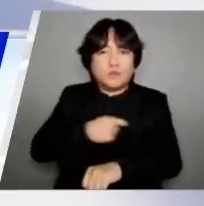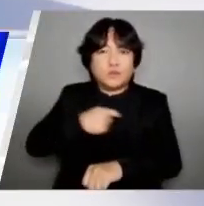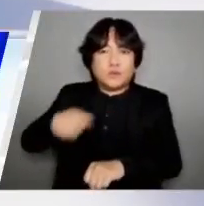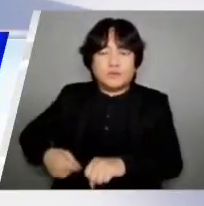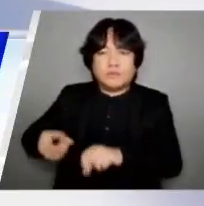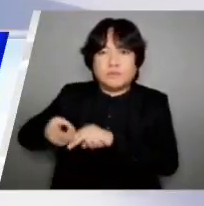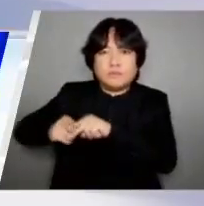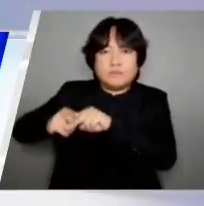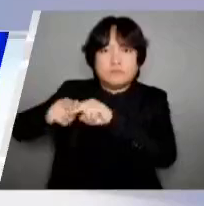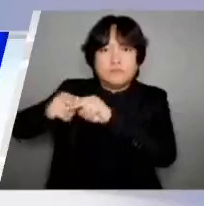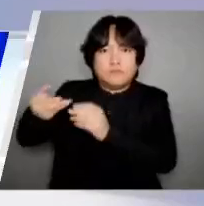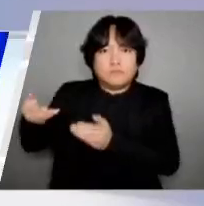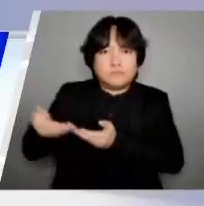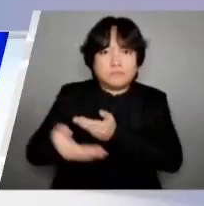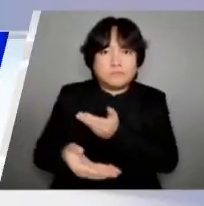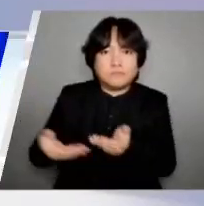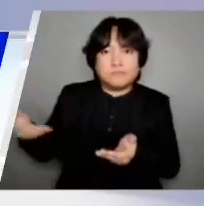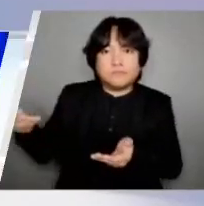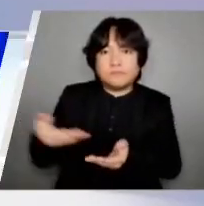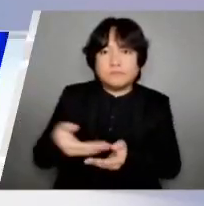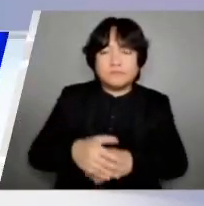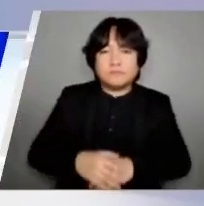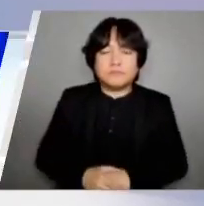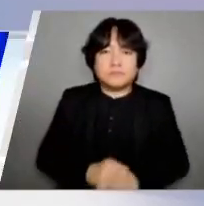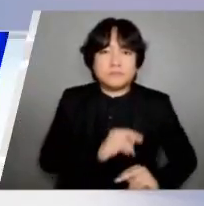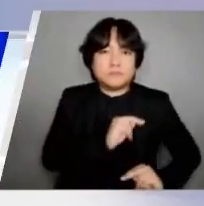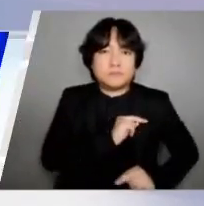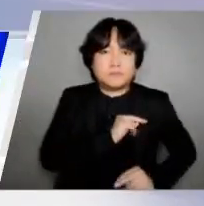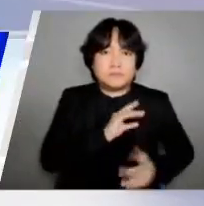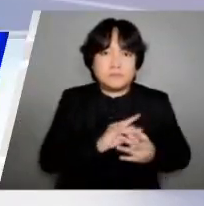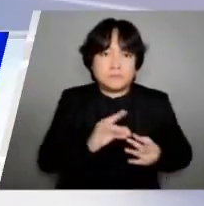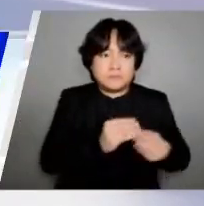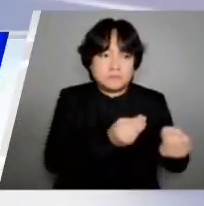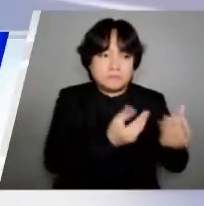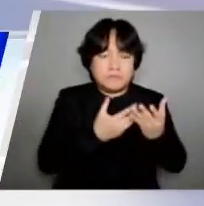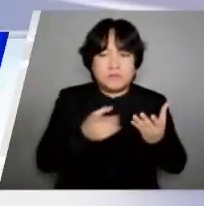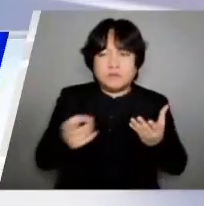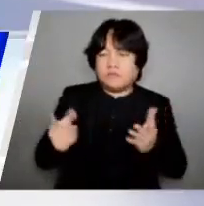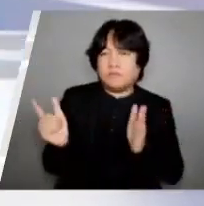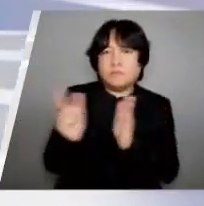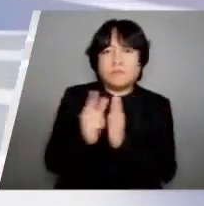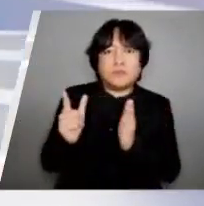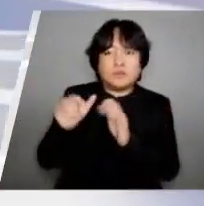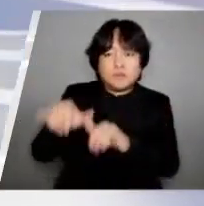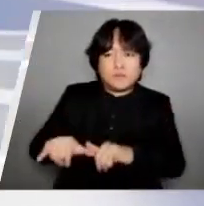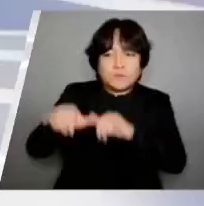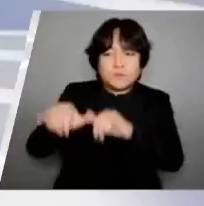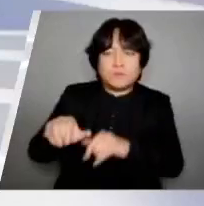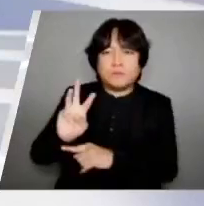pagdami ng barko ng China, giit ng Navy, iligal ang pananatili nila sa West Philippine Sea.